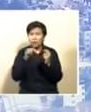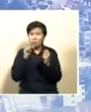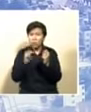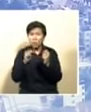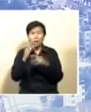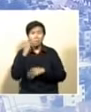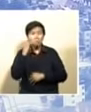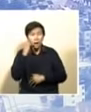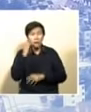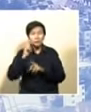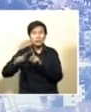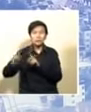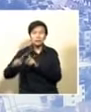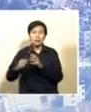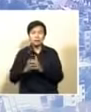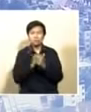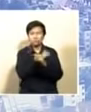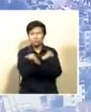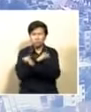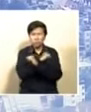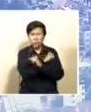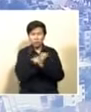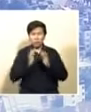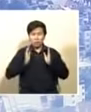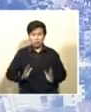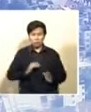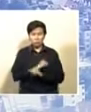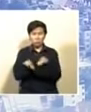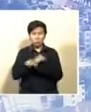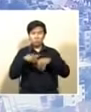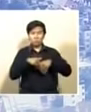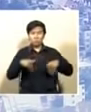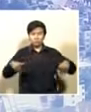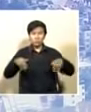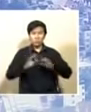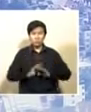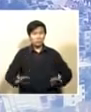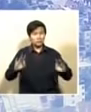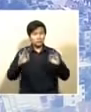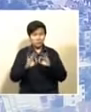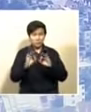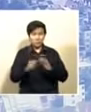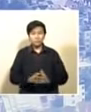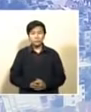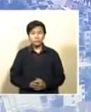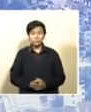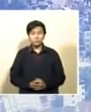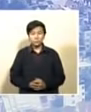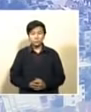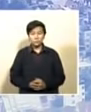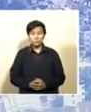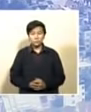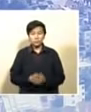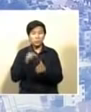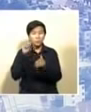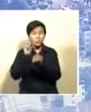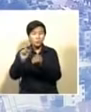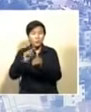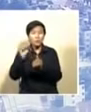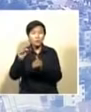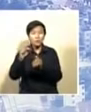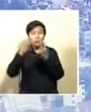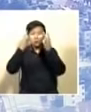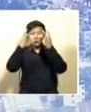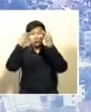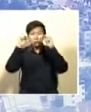งระดับของบุคคลเลยนะครับอันนี้เป็นเรื่องที่สำคัญส่วนเรื่องของการควบคุมนั้นท่านก็ยังให้ใช้ตรงระดับ